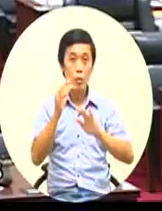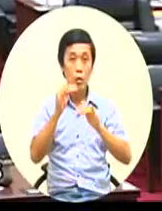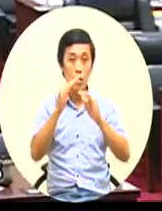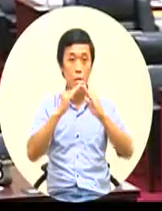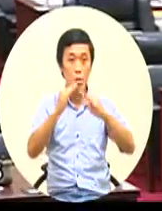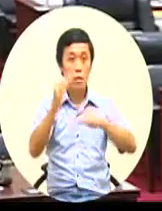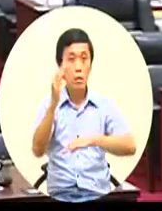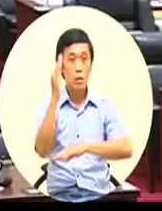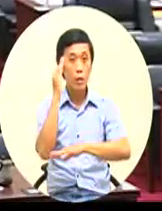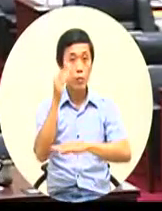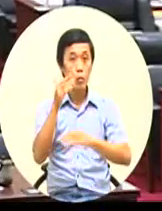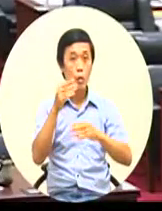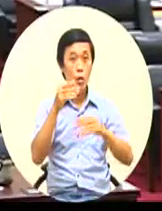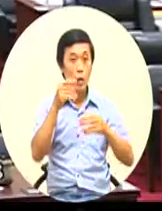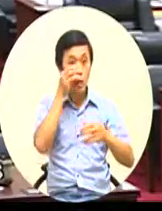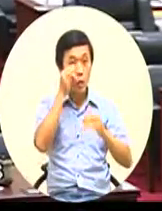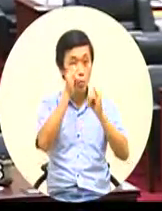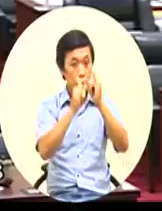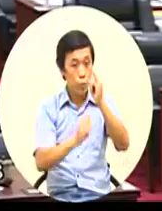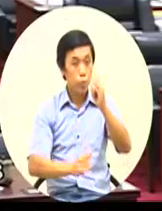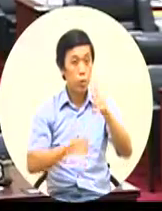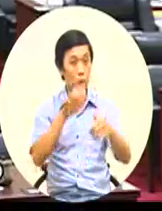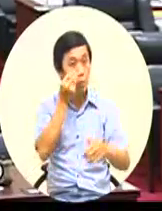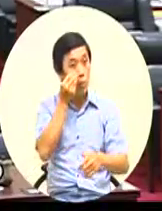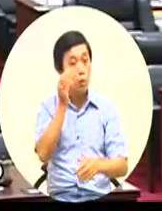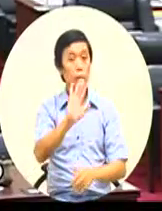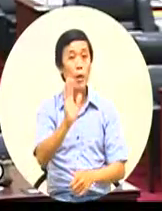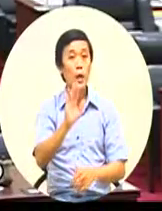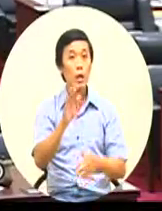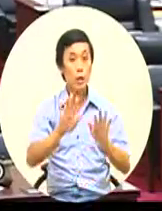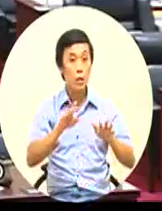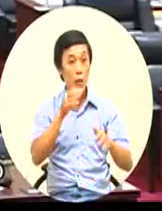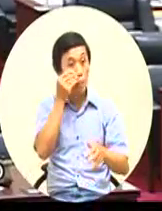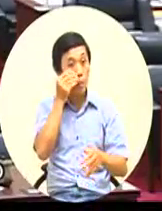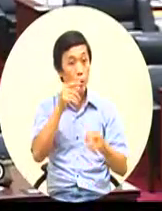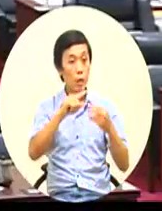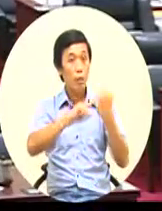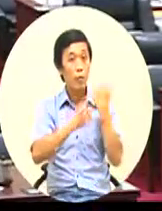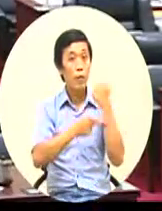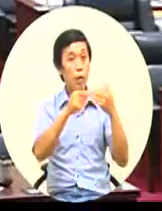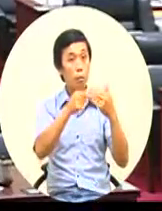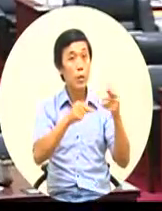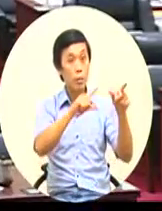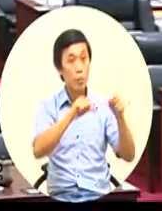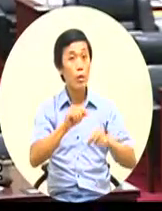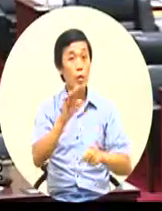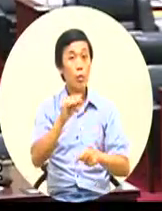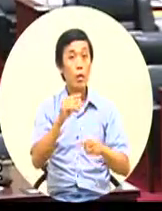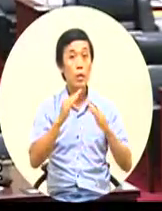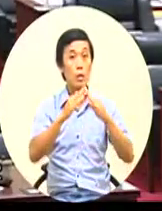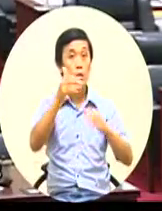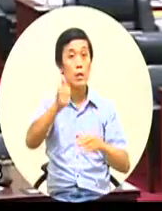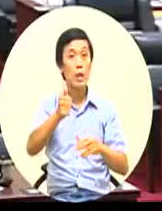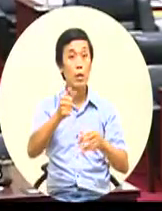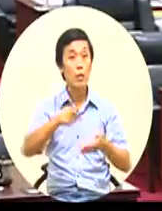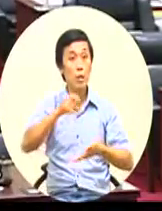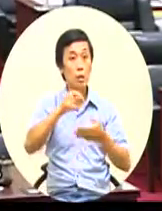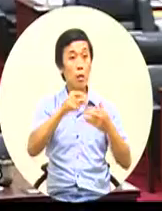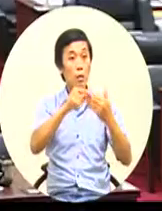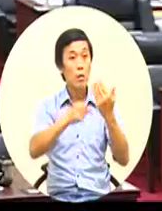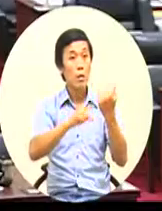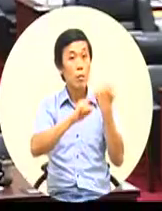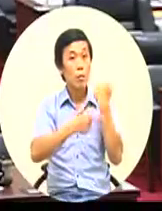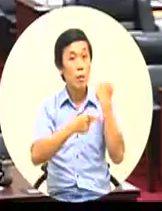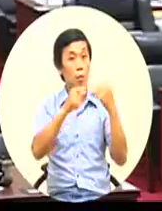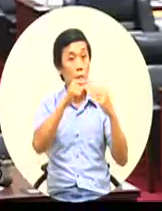过程怎么样，只看现在依法合不合。一句市长说我们依法行事，你知道有多少人